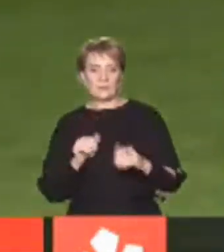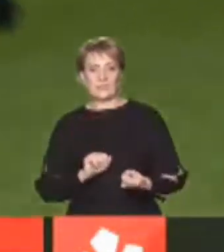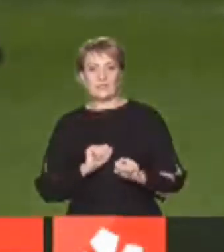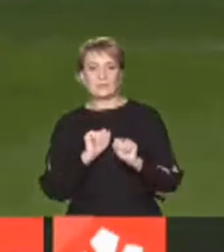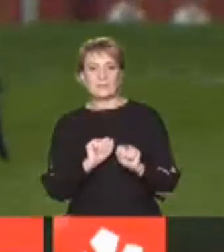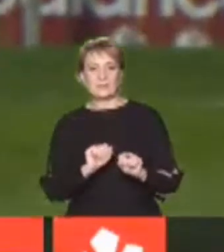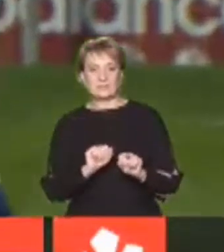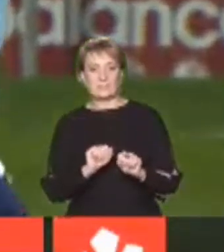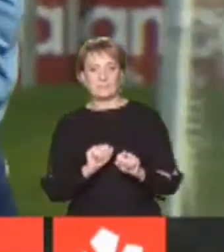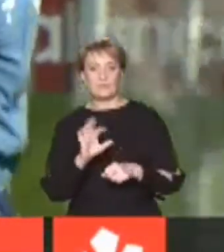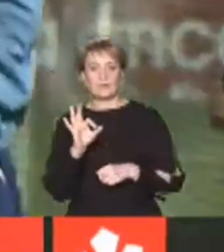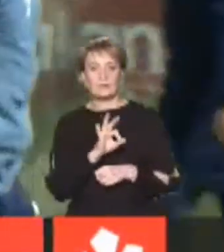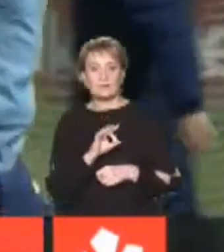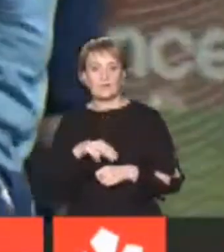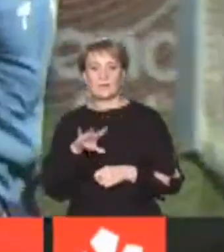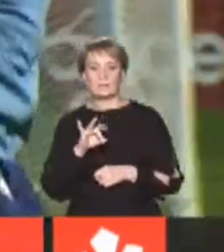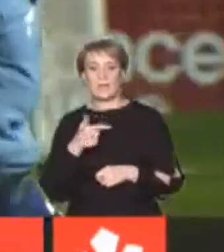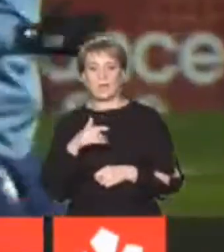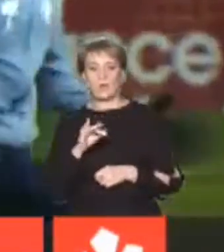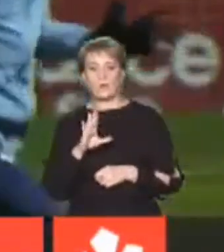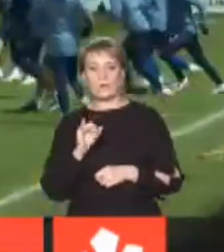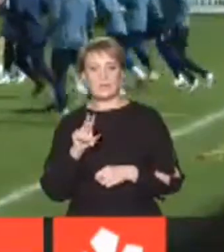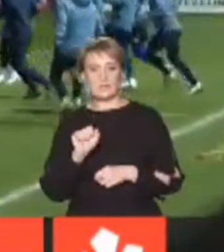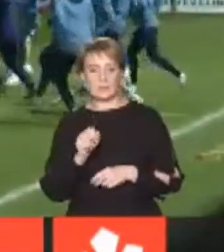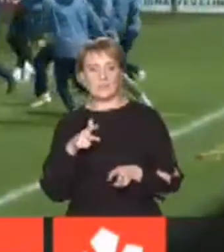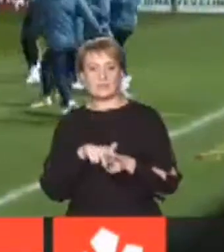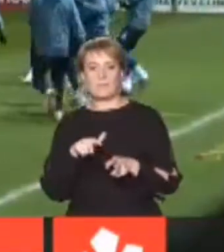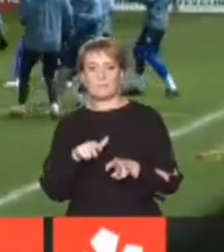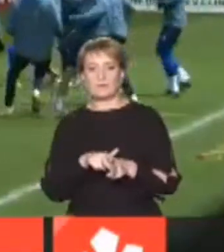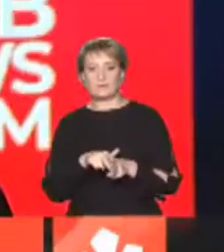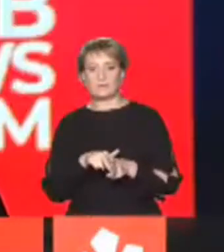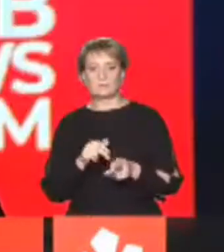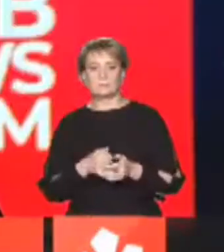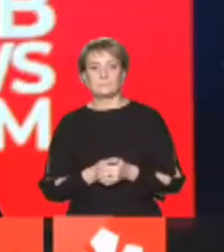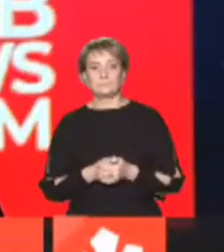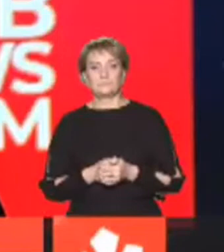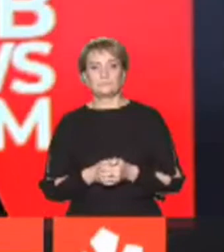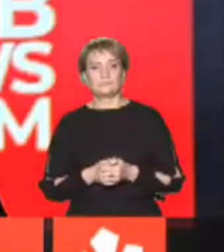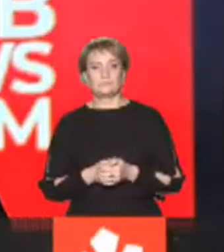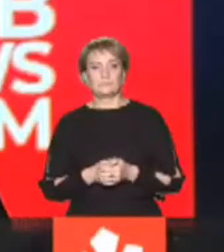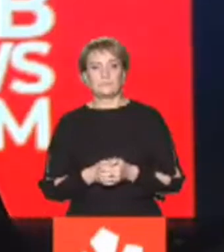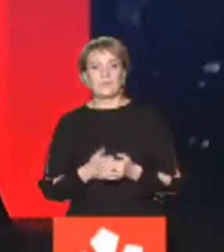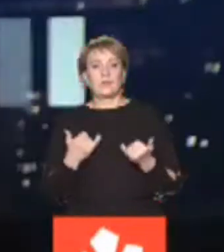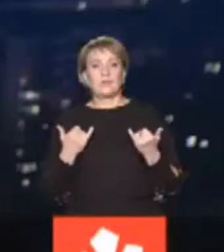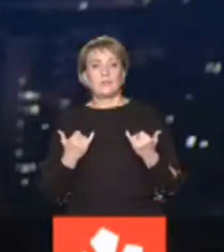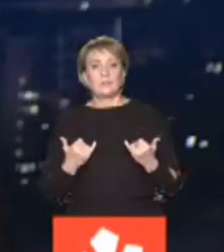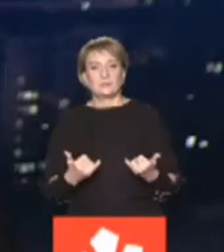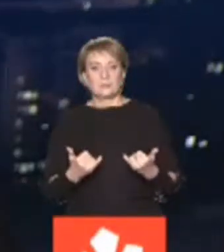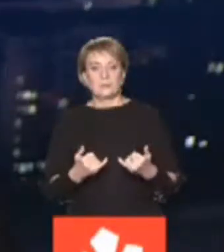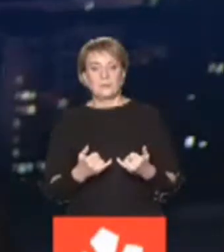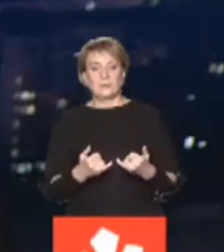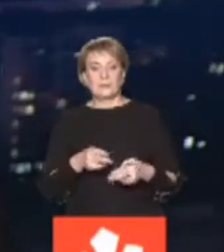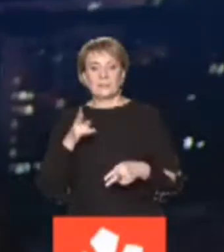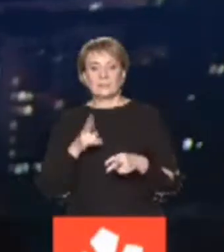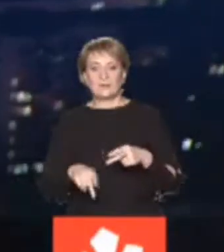захисника «Байера» Олександра Драговича і нападника «Олімпіка» Шахаба Захеді. Ну, а сьогодні свій завершальний